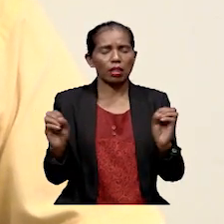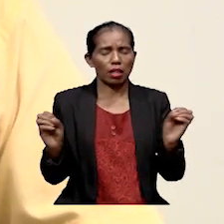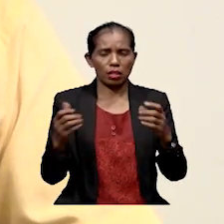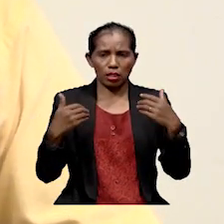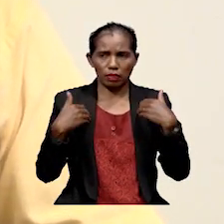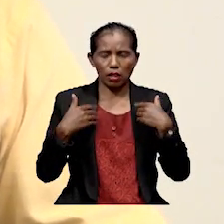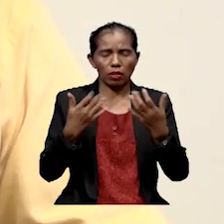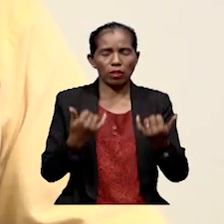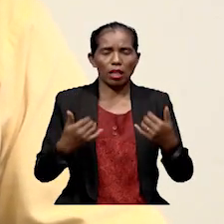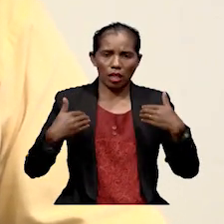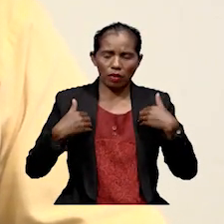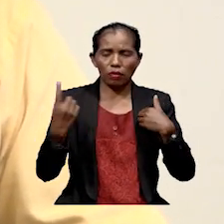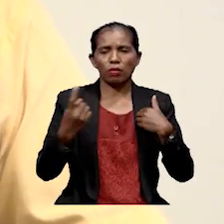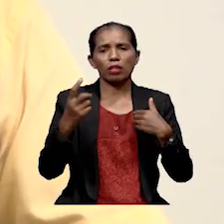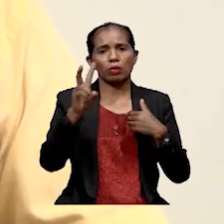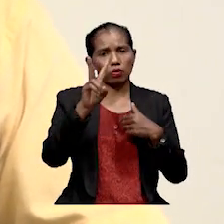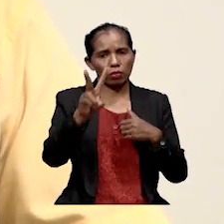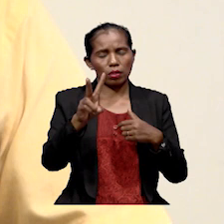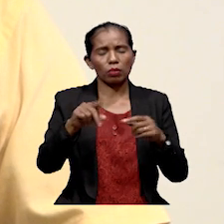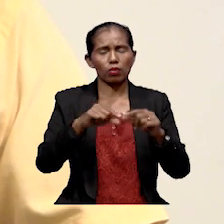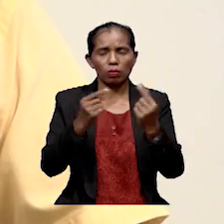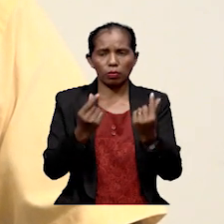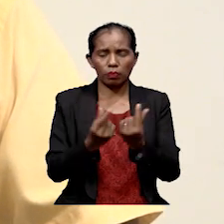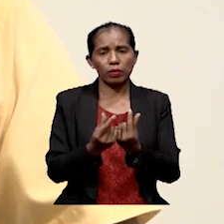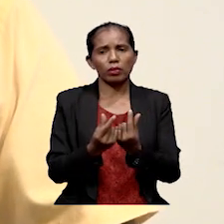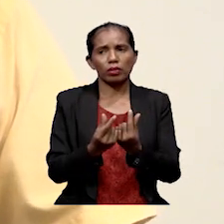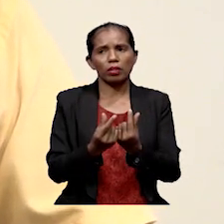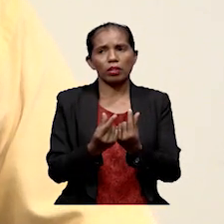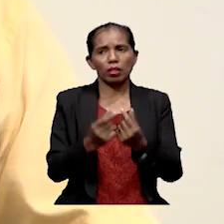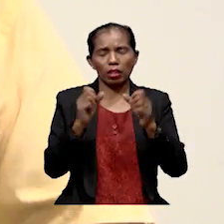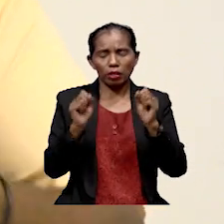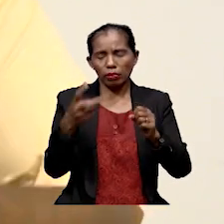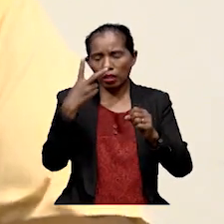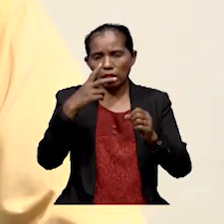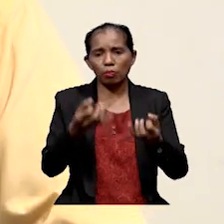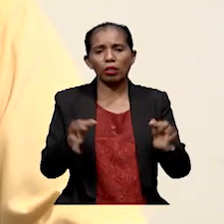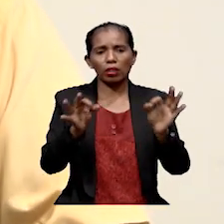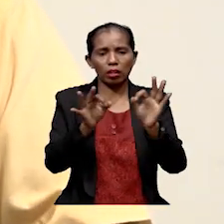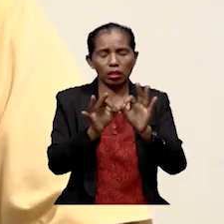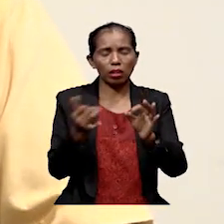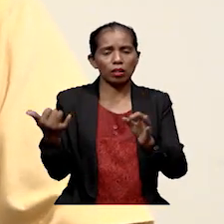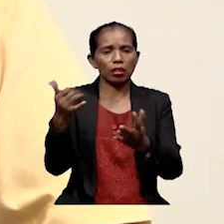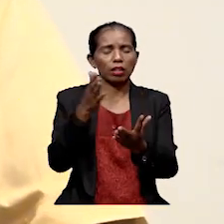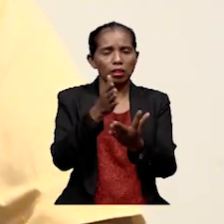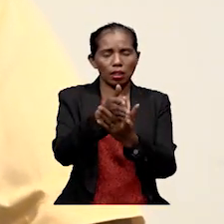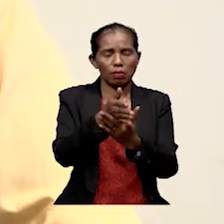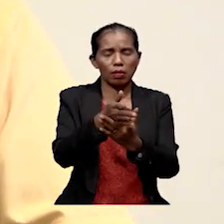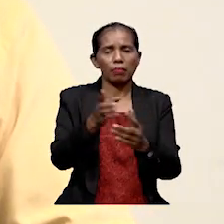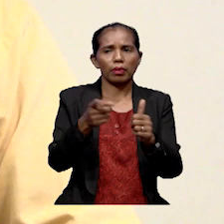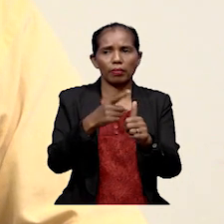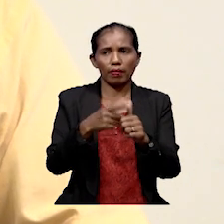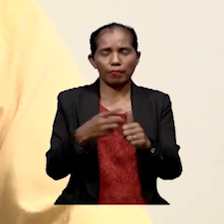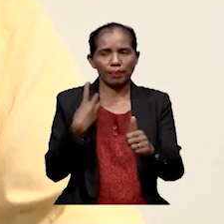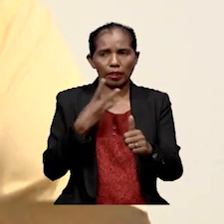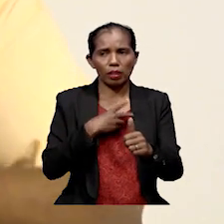ki hade trua antau ekipa sira te ke are prioridad sira ni bemang sira tu tamaulu se itu hutu tu si darah hutu